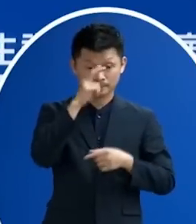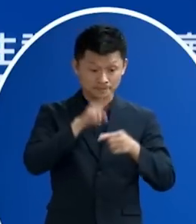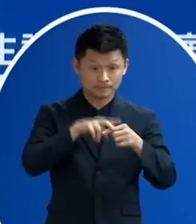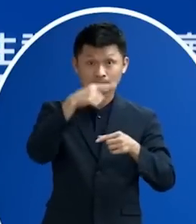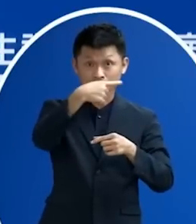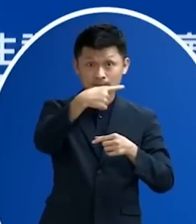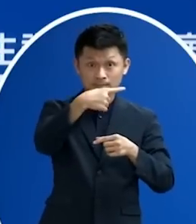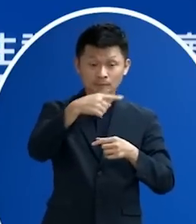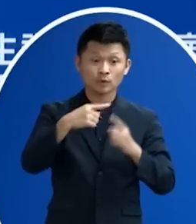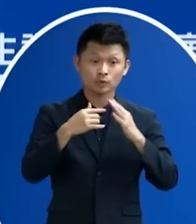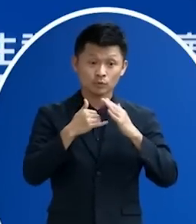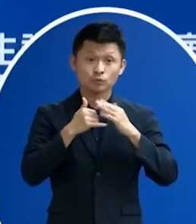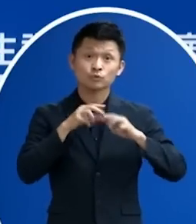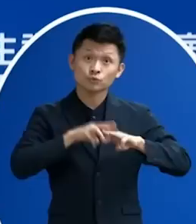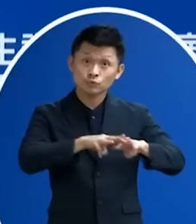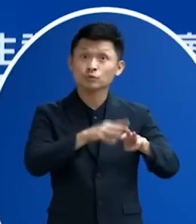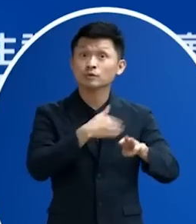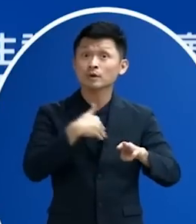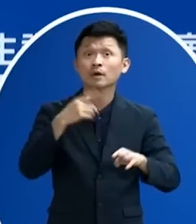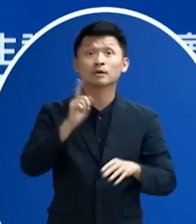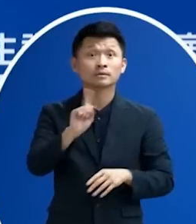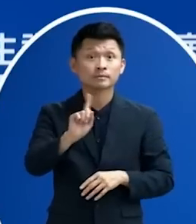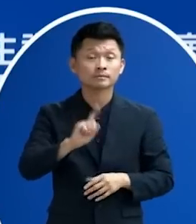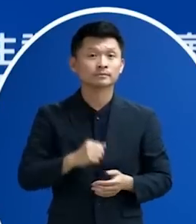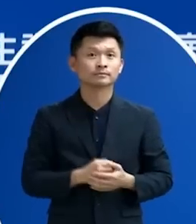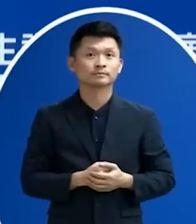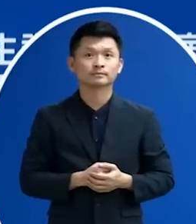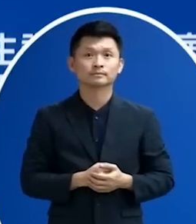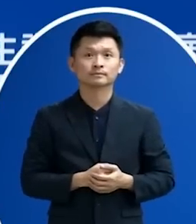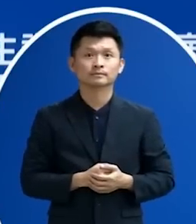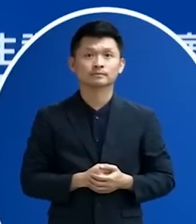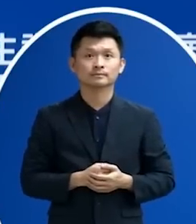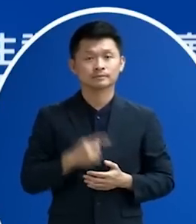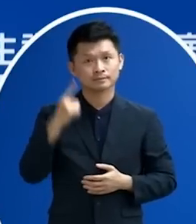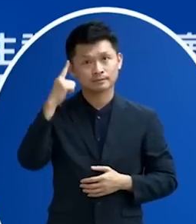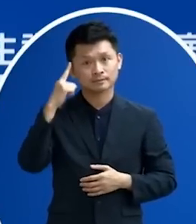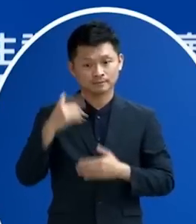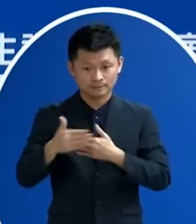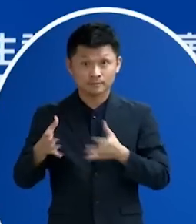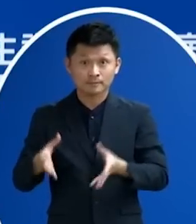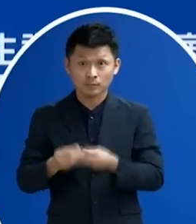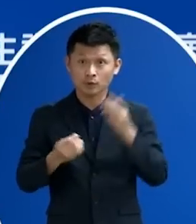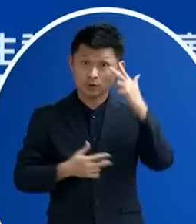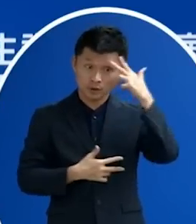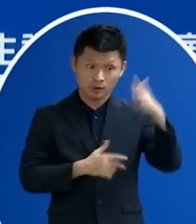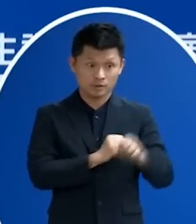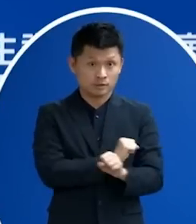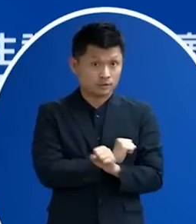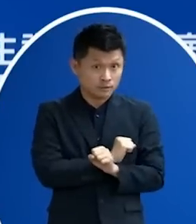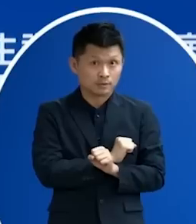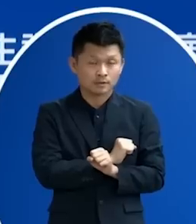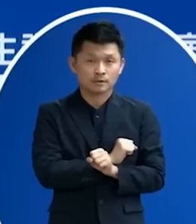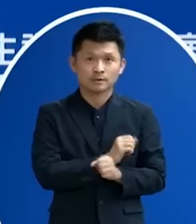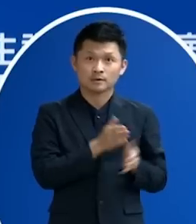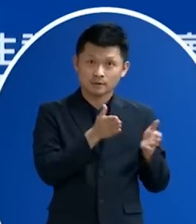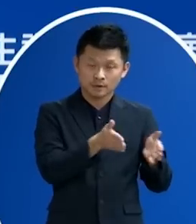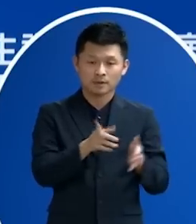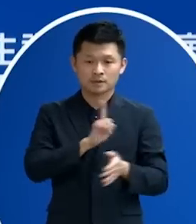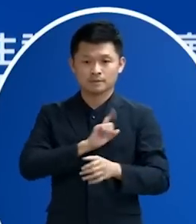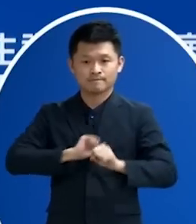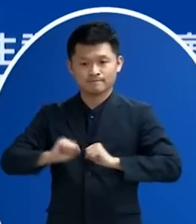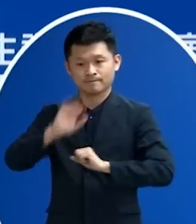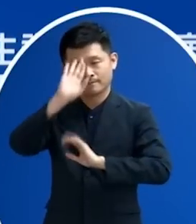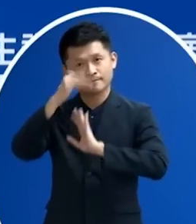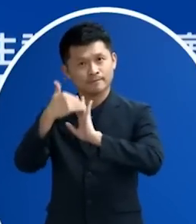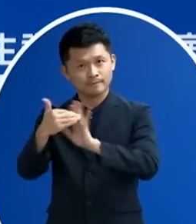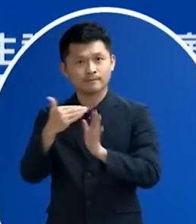活动，都是指的这个检疫，我们现在的这个0+7自主健康管理，或者是这个自主防疫，